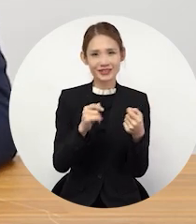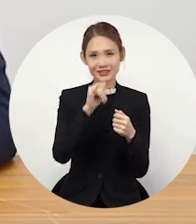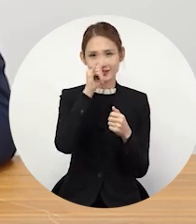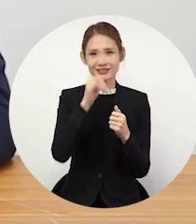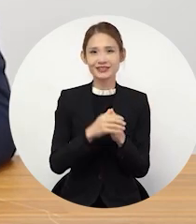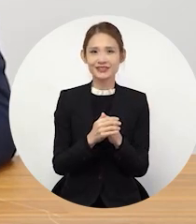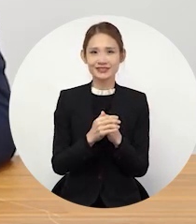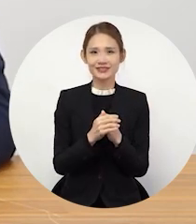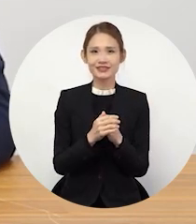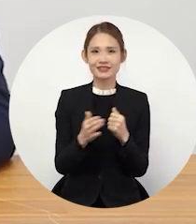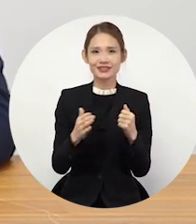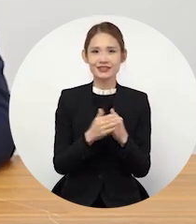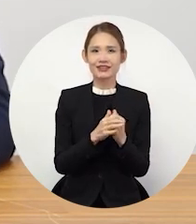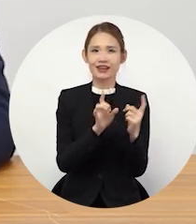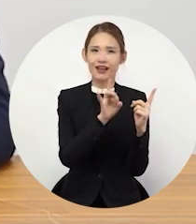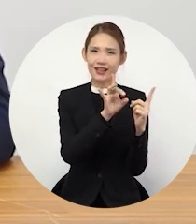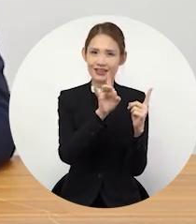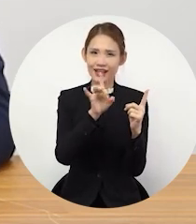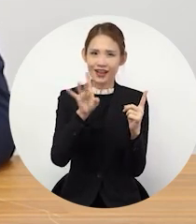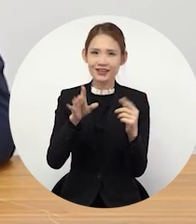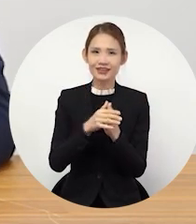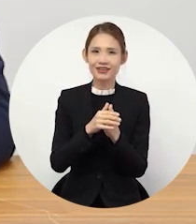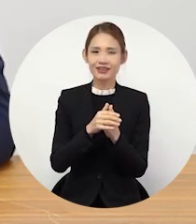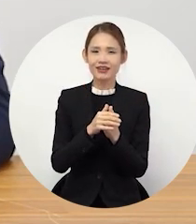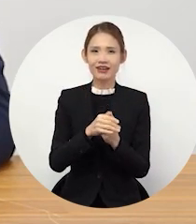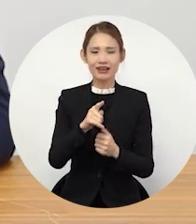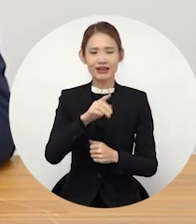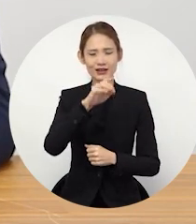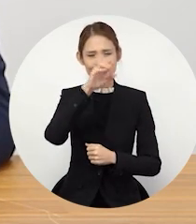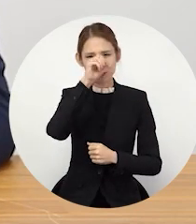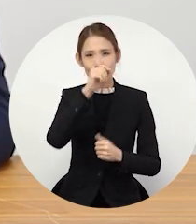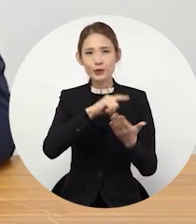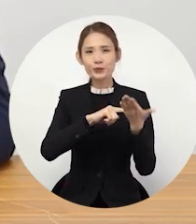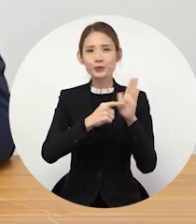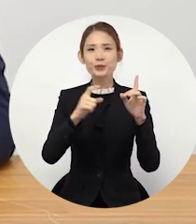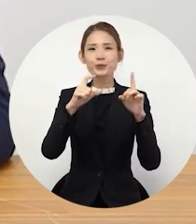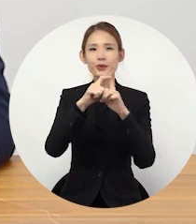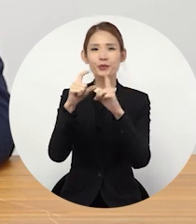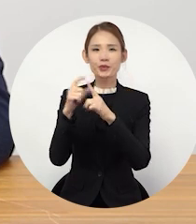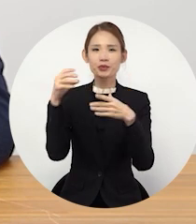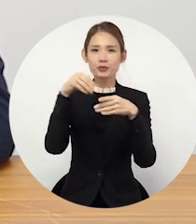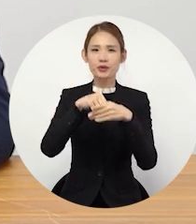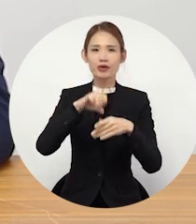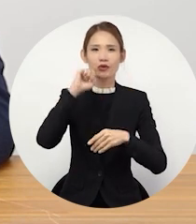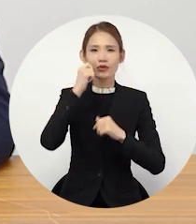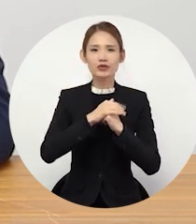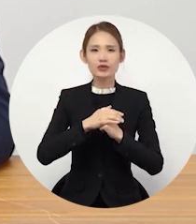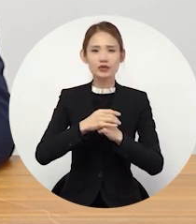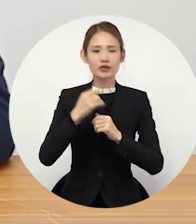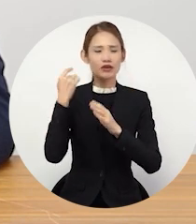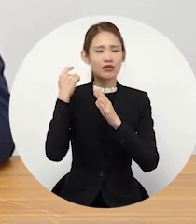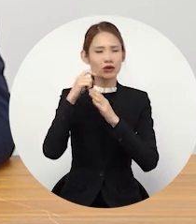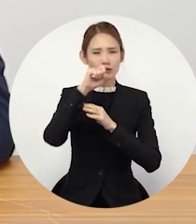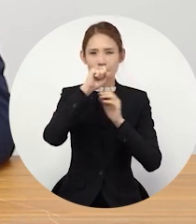약간 이런 게 있어요. 그래서 하나하나 차마 이게 옳은 표현을 뭔가 담기가 어려웠어요. 우리가 안 좋은 소리만 많이 듣고